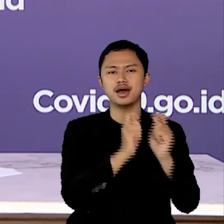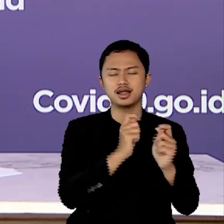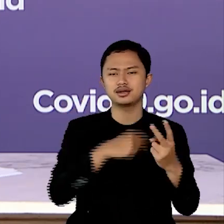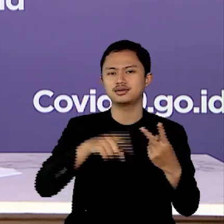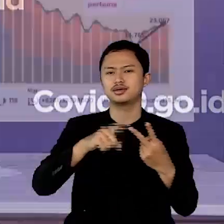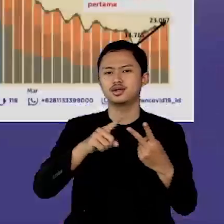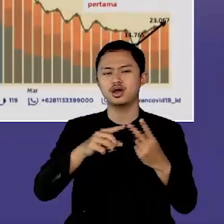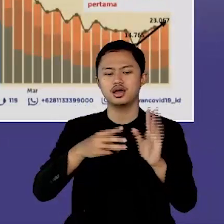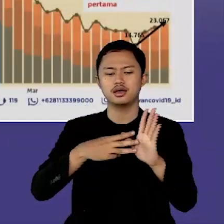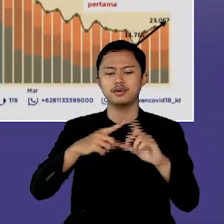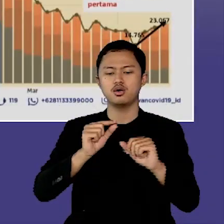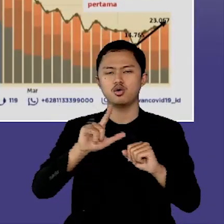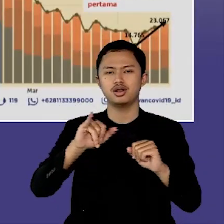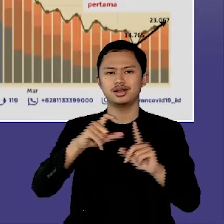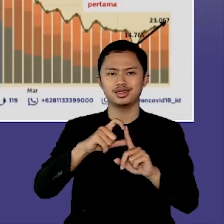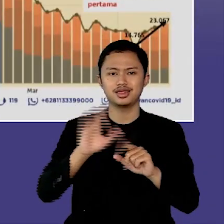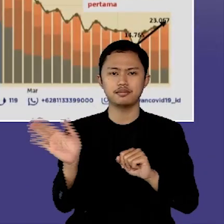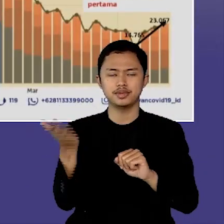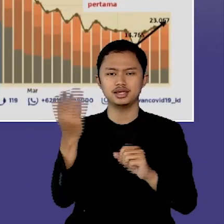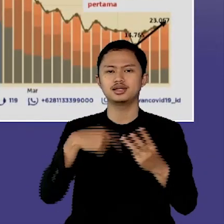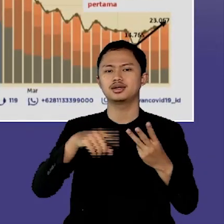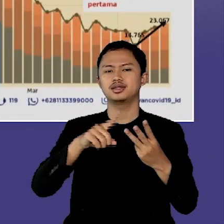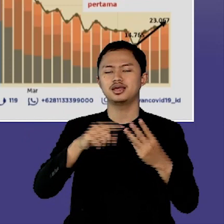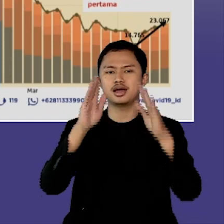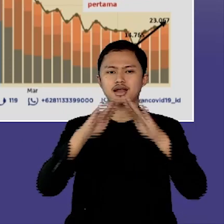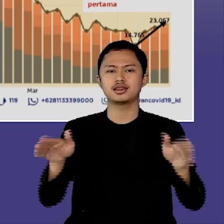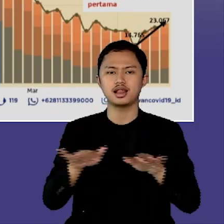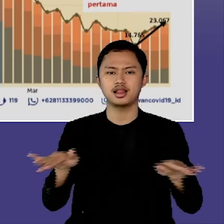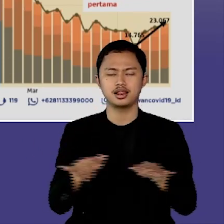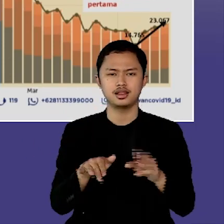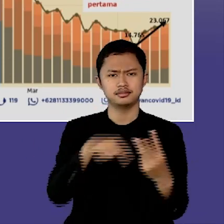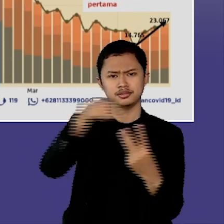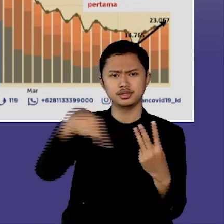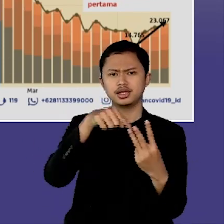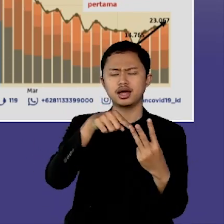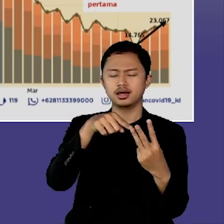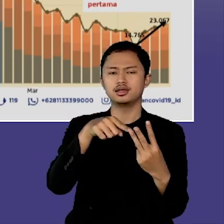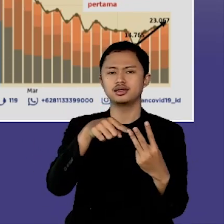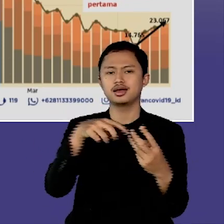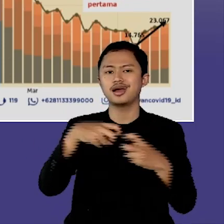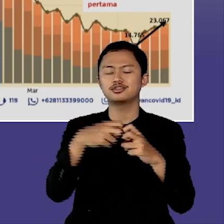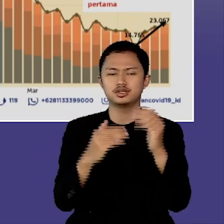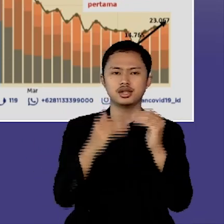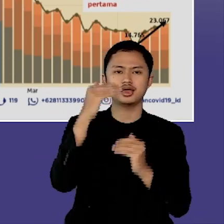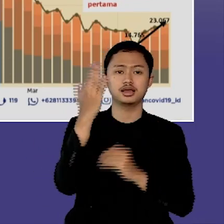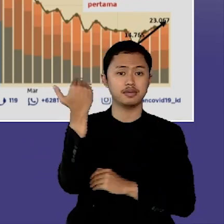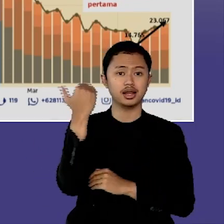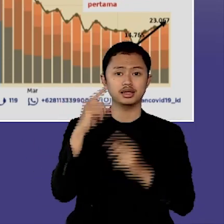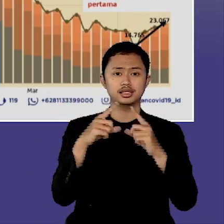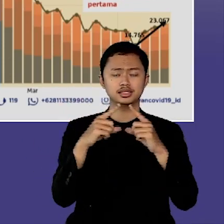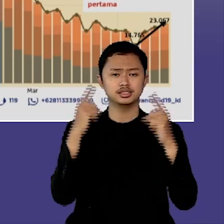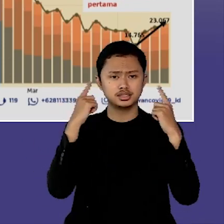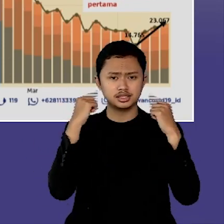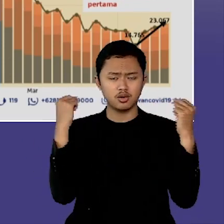Natal dan Tahun Baru Hai pada periode Libur Idul Fitri 2020 peningkatan kasus di Pulau Jawa